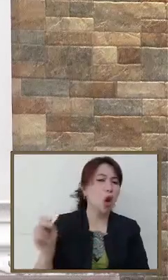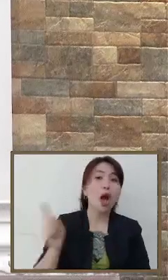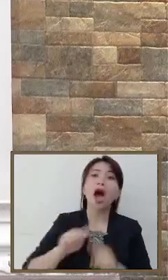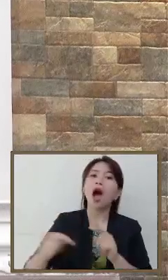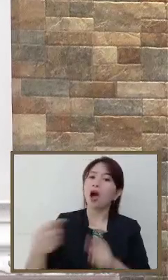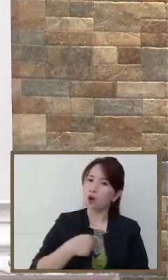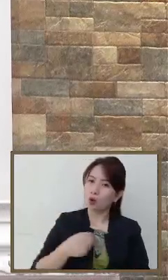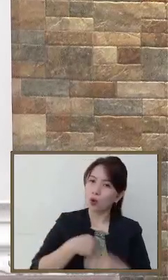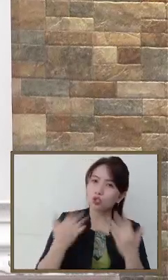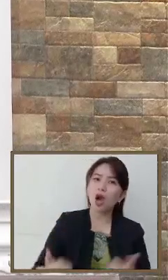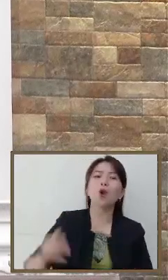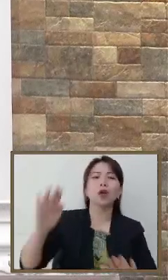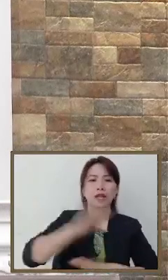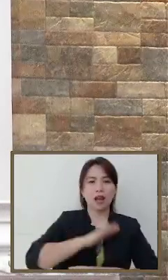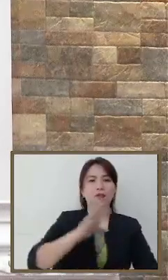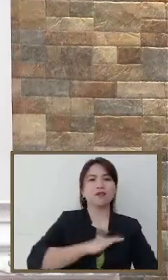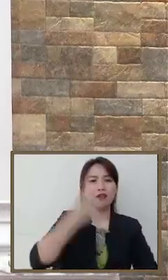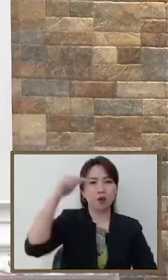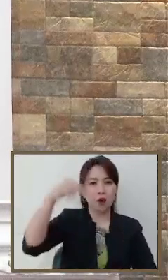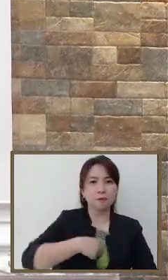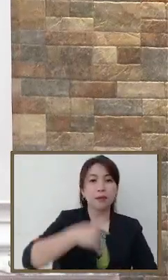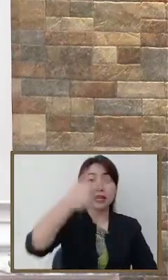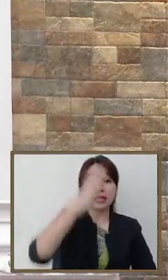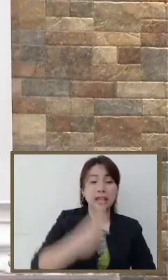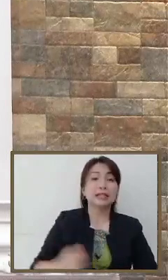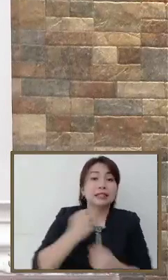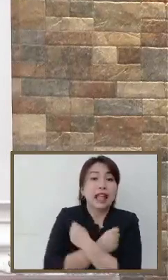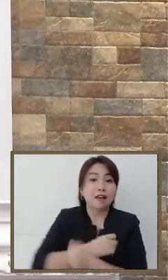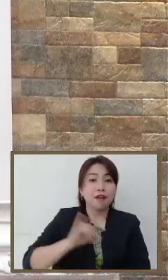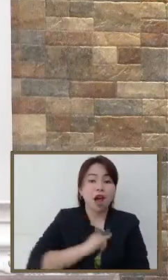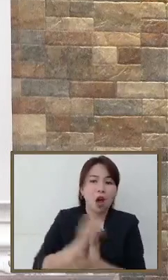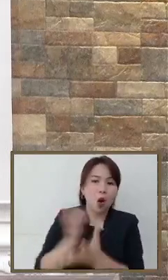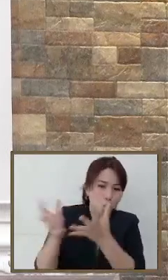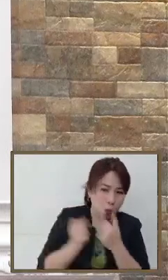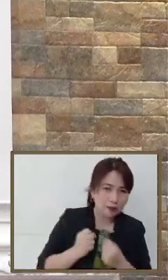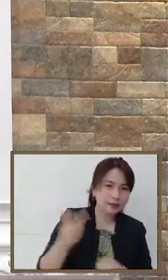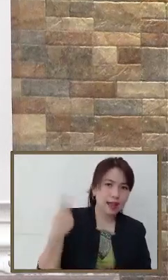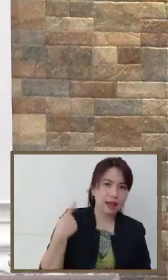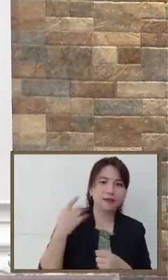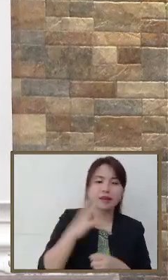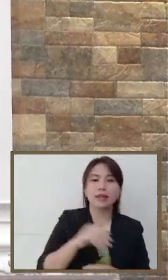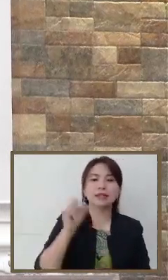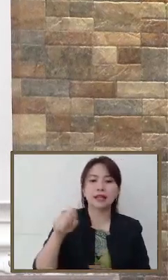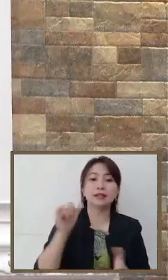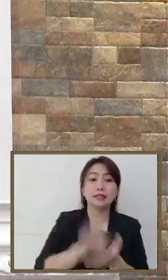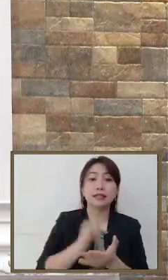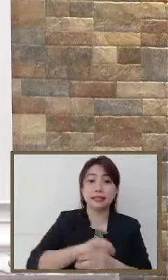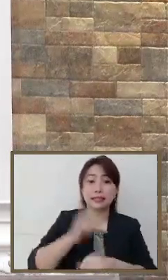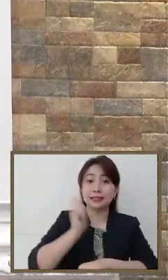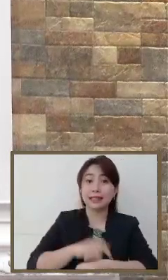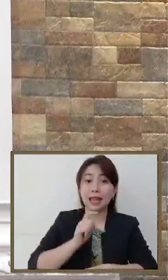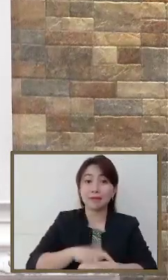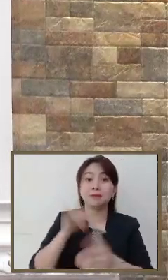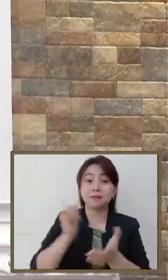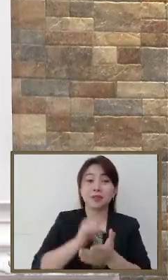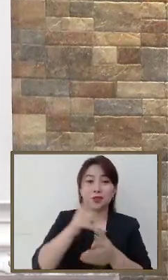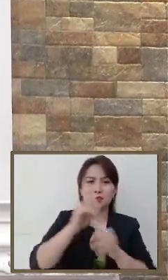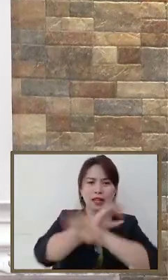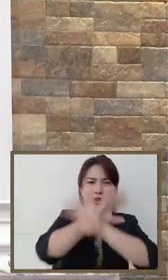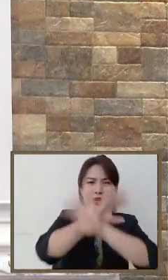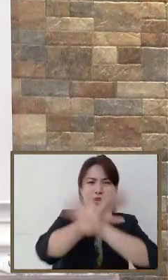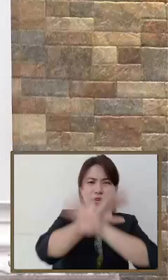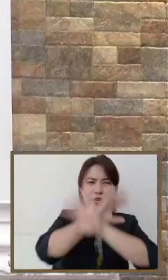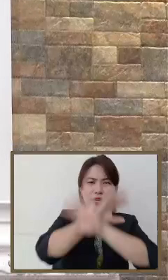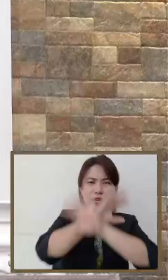pagmamahal ng Diyos ang aking inaasam-asam Salamat yan yung pagkakataon na maliwanag pa SAO ang lahat pero